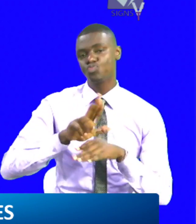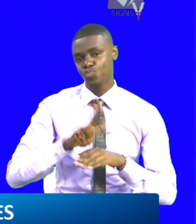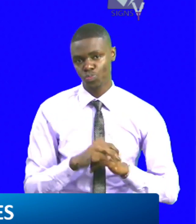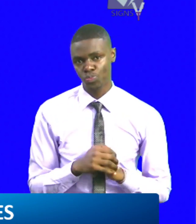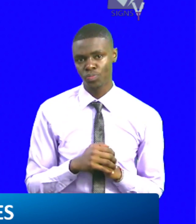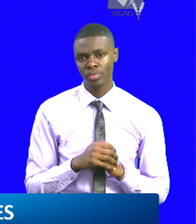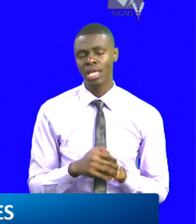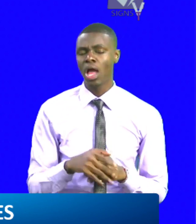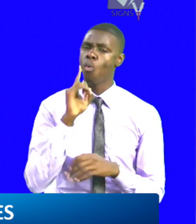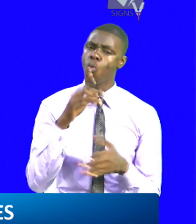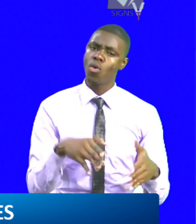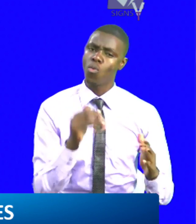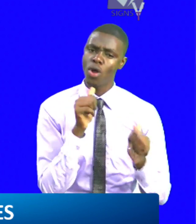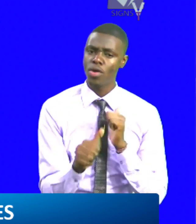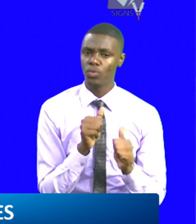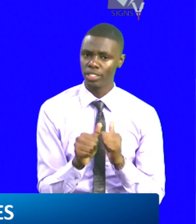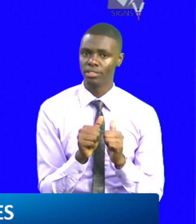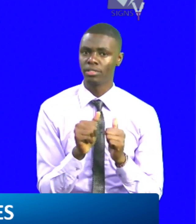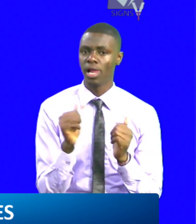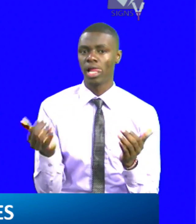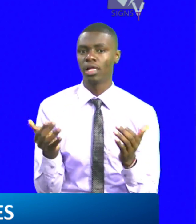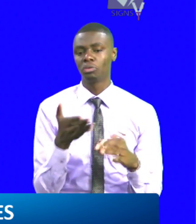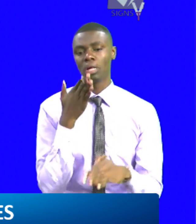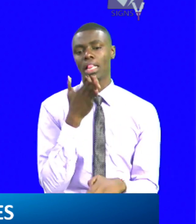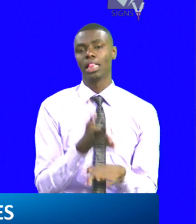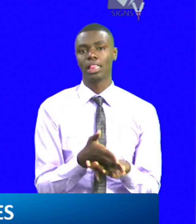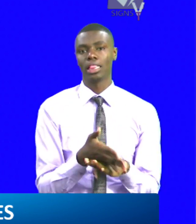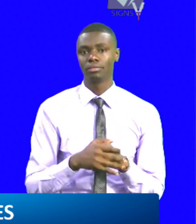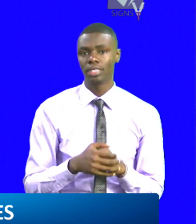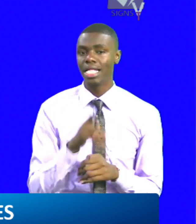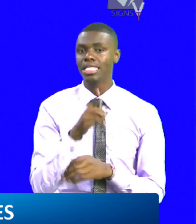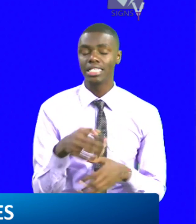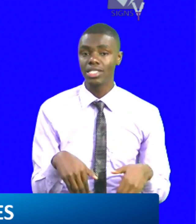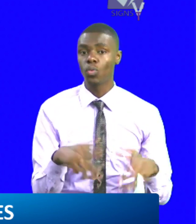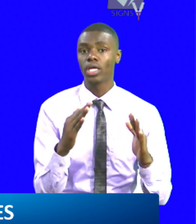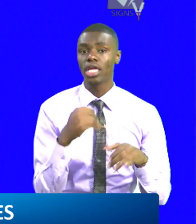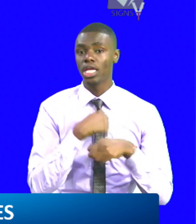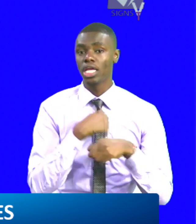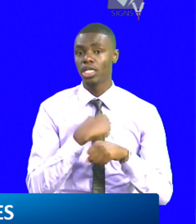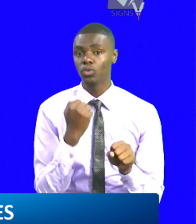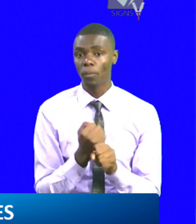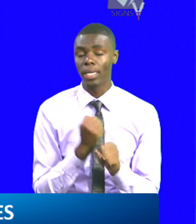Ruto the fuel tax by limiting consumption of petrol and diesel.